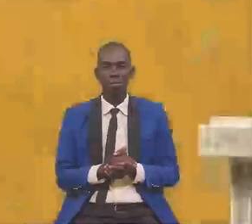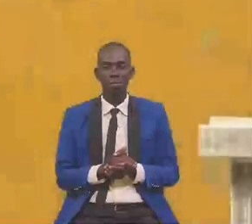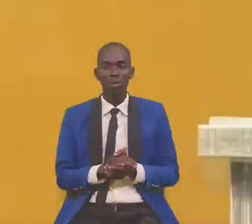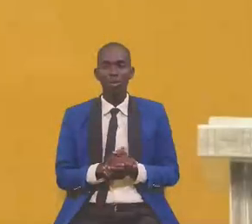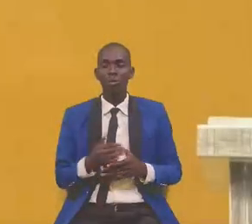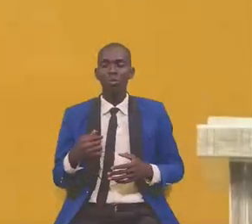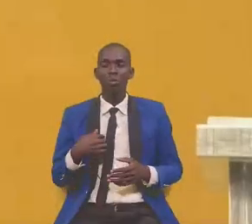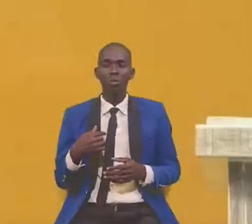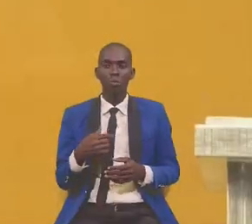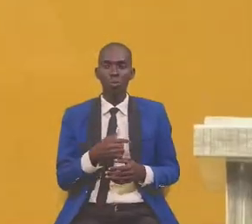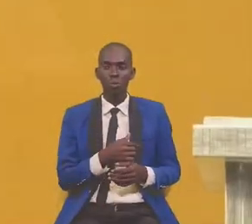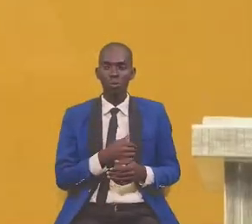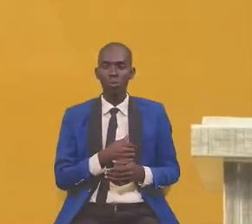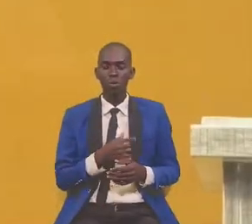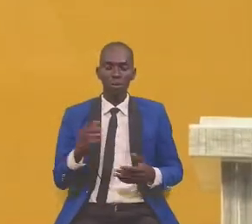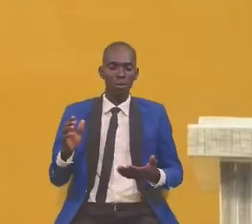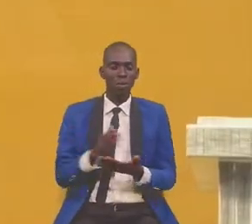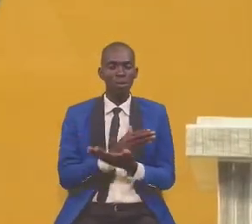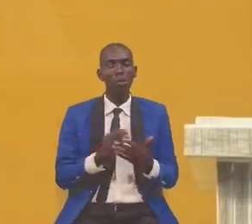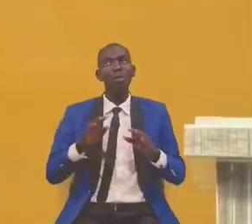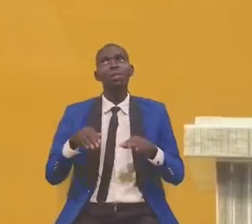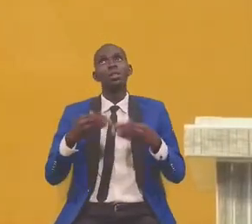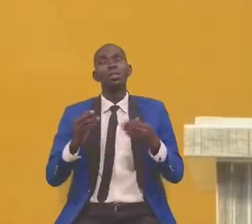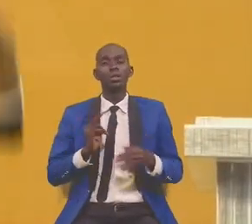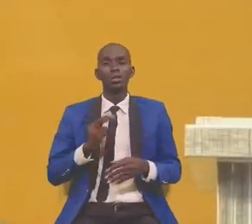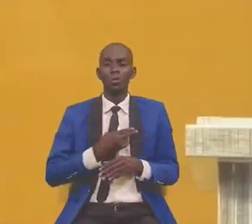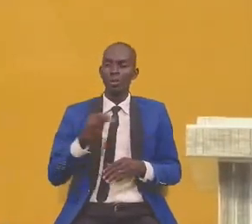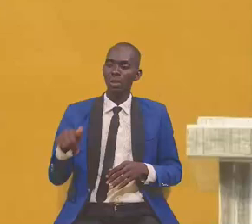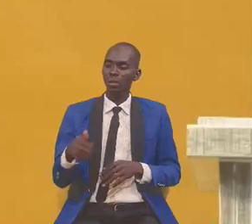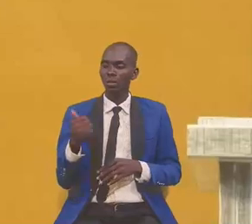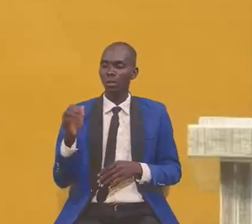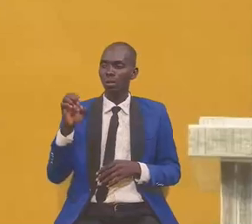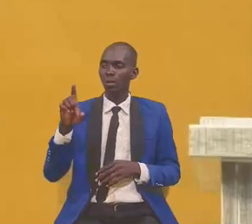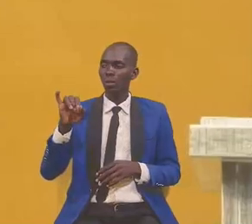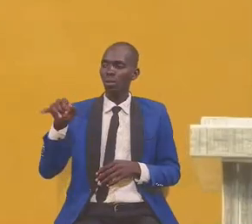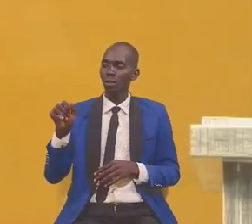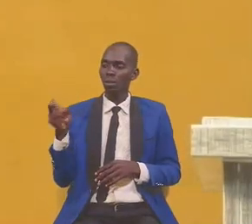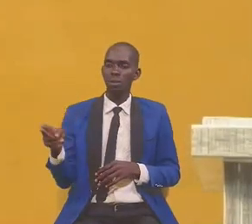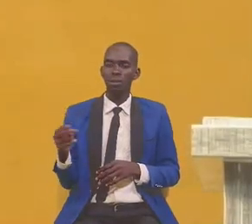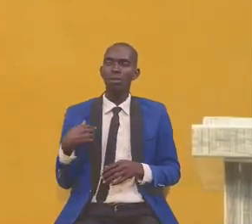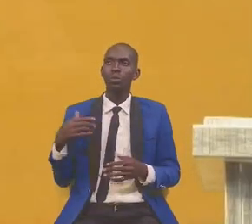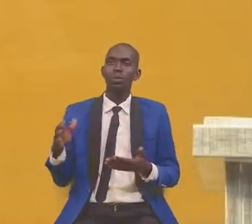Nous chantons, donne-nous un Élie aujourd'hui. Nous chantons, donne-nous un Ézéchiel aujourd'hui.